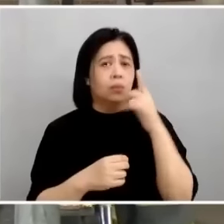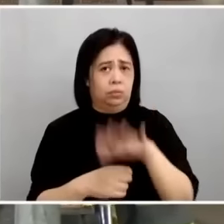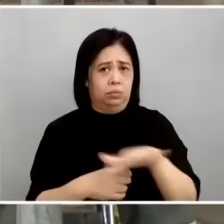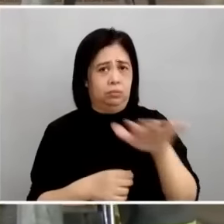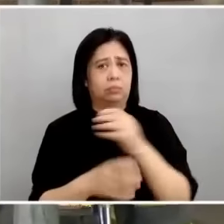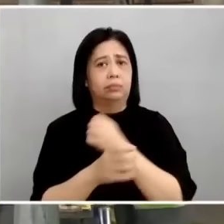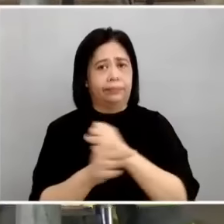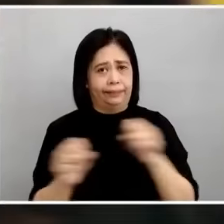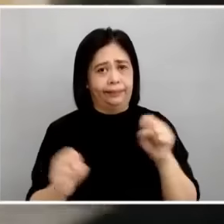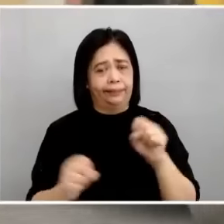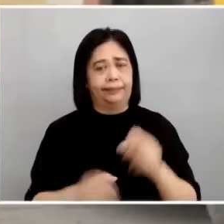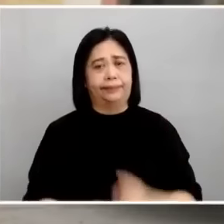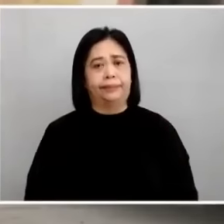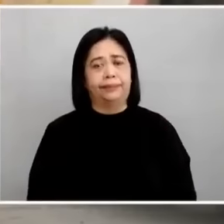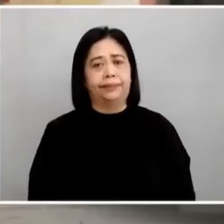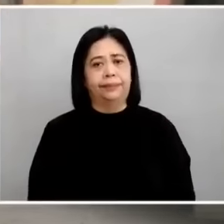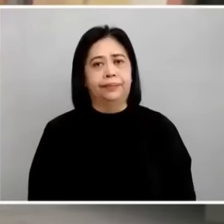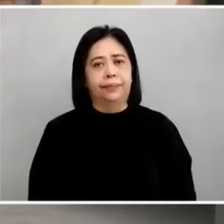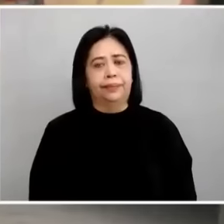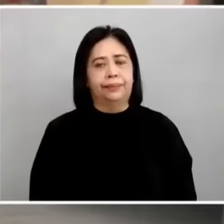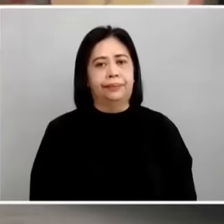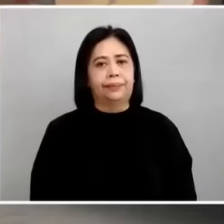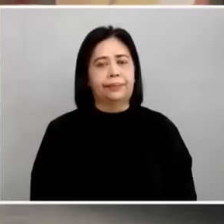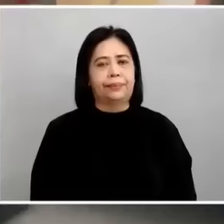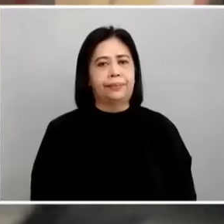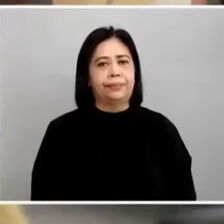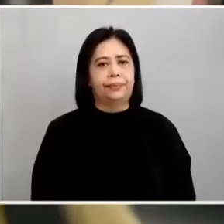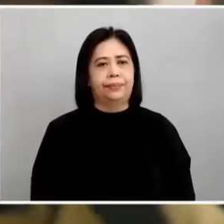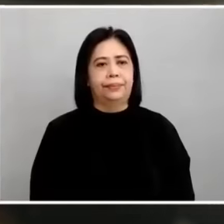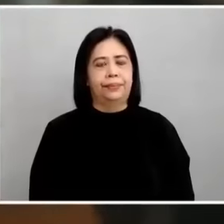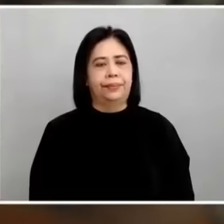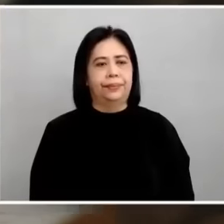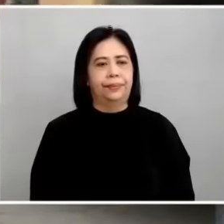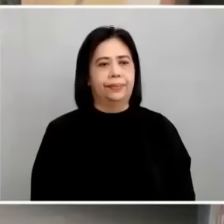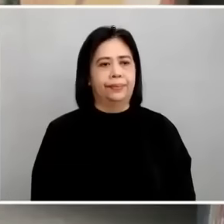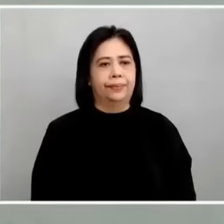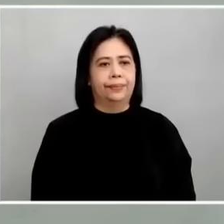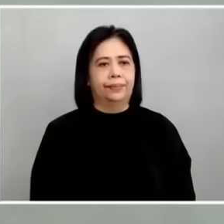sa kaligtasan ng lahat. Rafi Santos, ABS-CBN News.